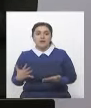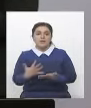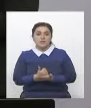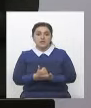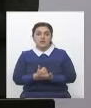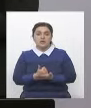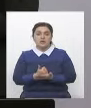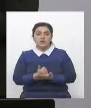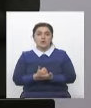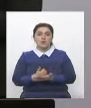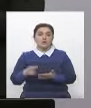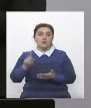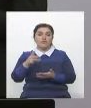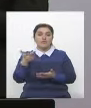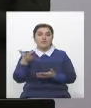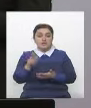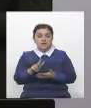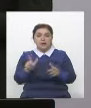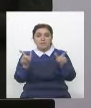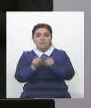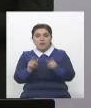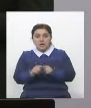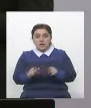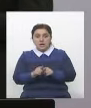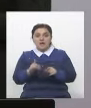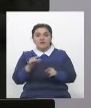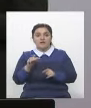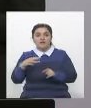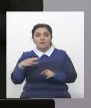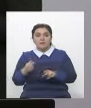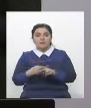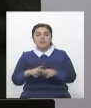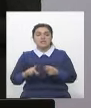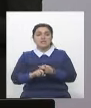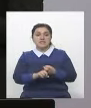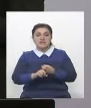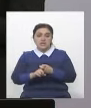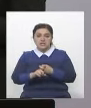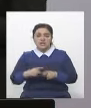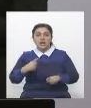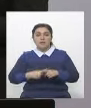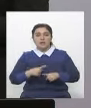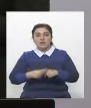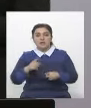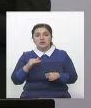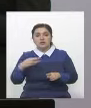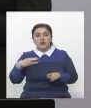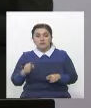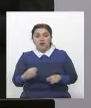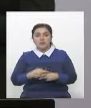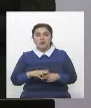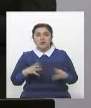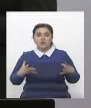Получается, ребята, что у нас три пары рифмы. Они связаны перекрестной рифмовкой.